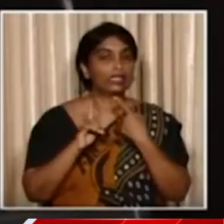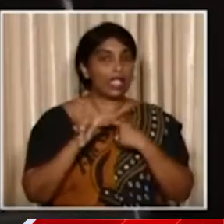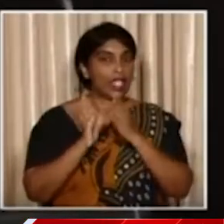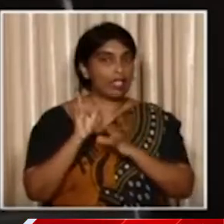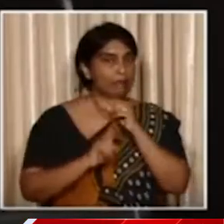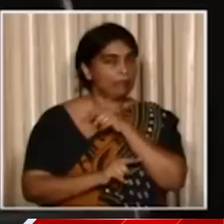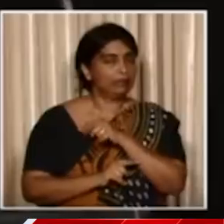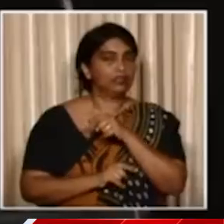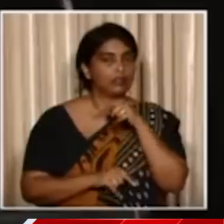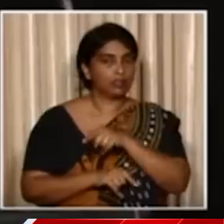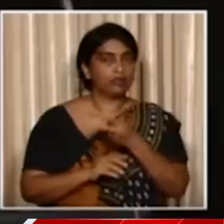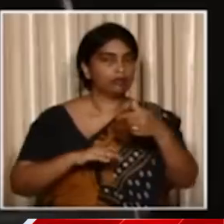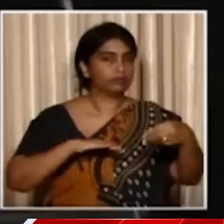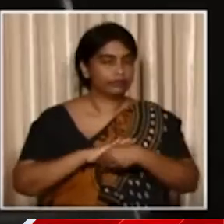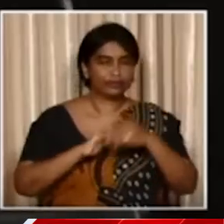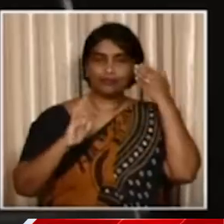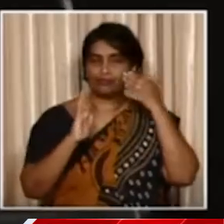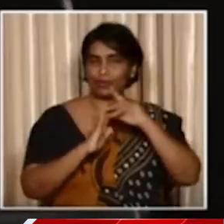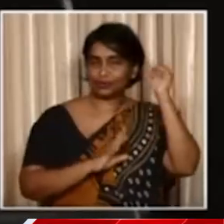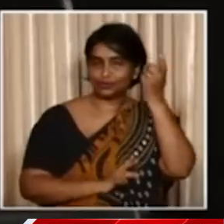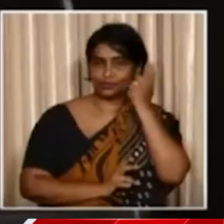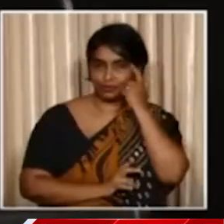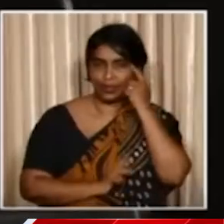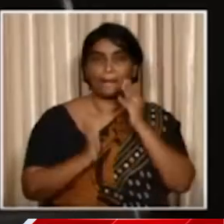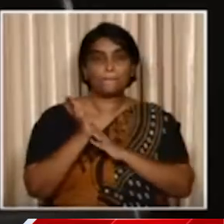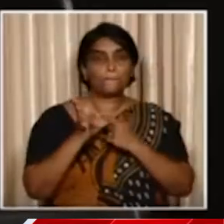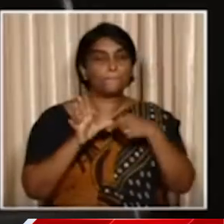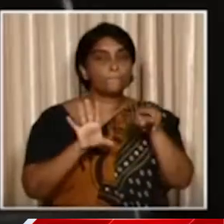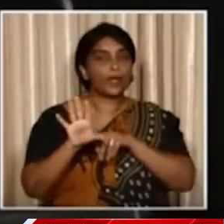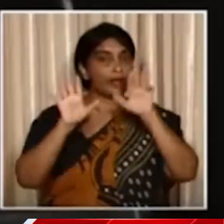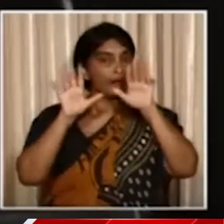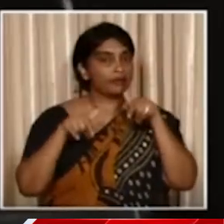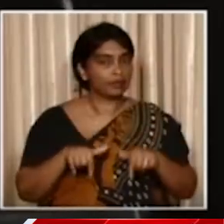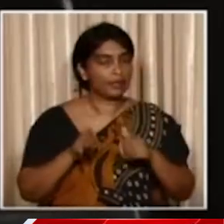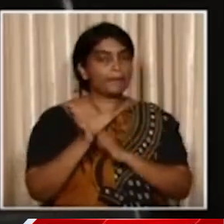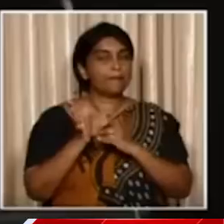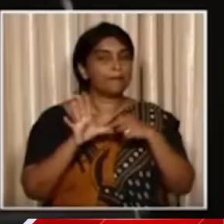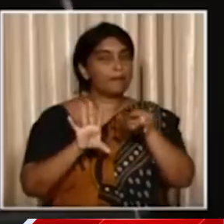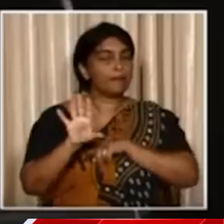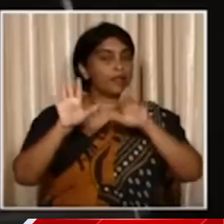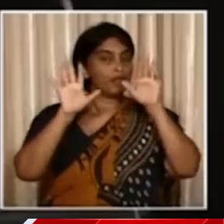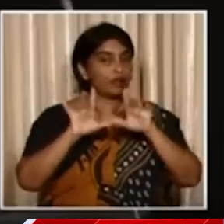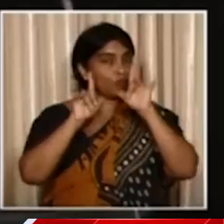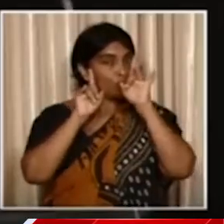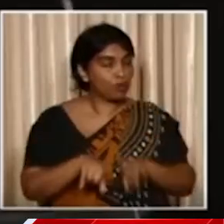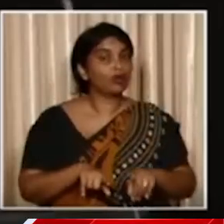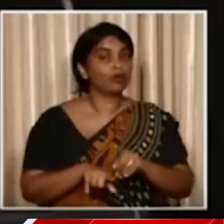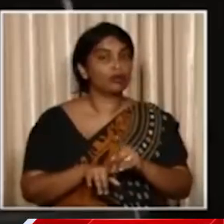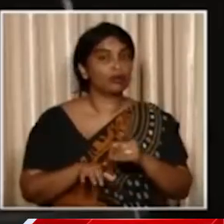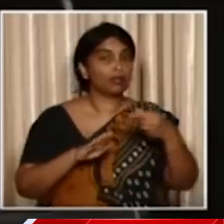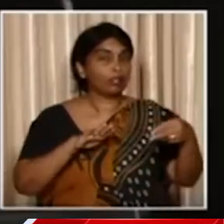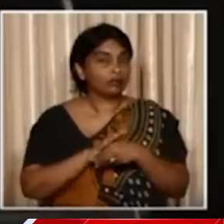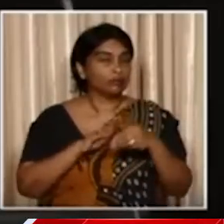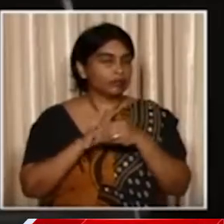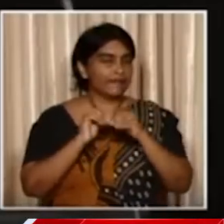නිසා පැහැදිලිව අපි දන්නවා මේ කප්පන් සම්බන්ධව බොහොම ප්‍රසිද්ධයි. දැන් මැයි 9 වෙනිදාද මේ මැයි 9 වෙනිදාක් නිර්මාණය වුණේ මේ කම්පන්